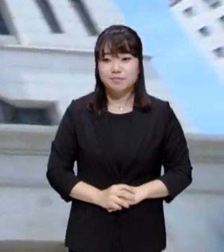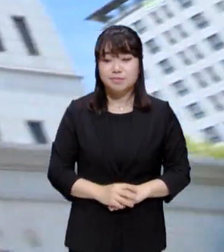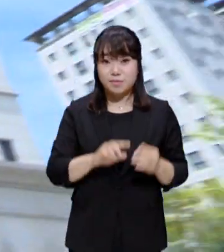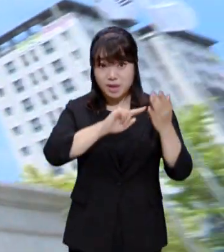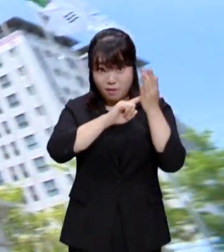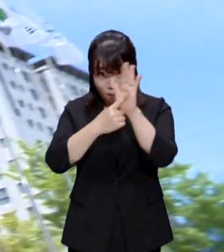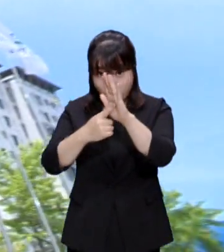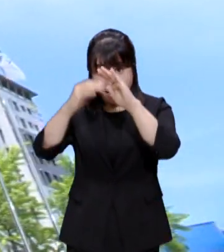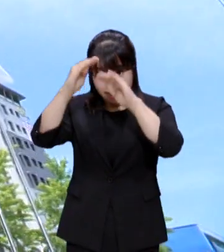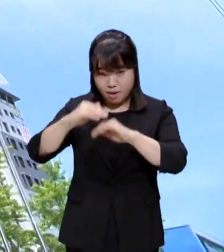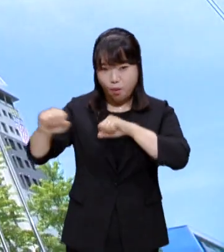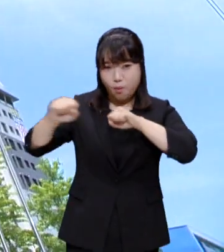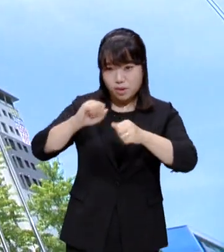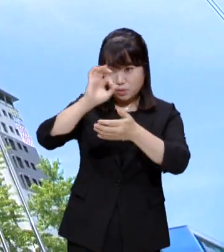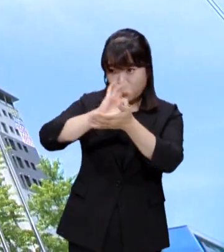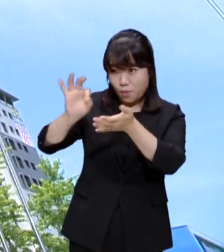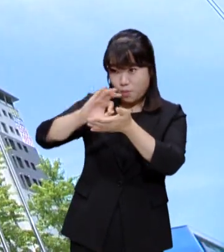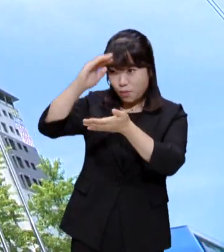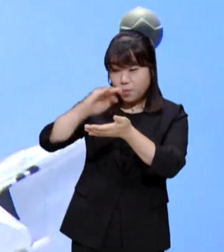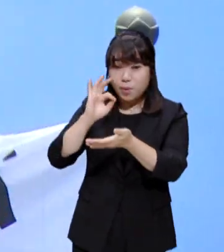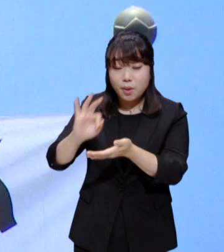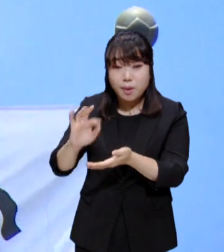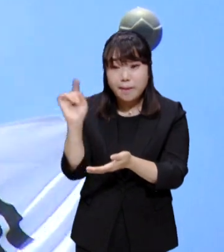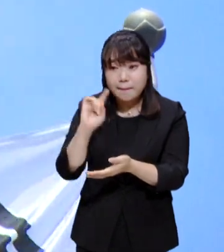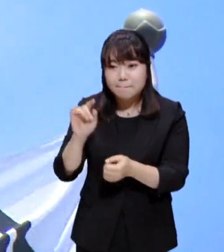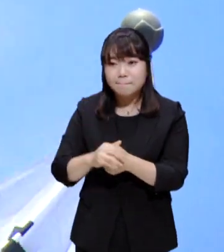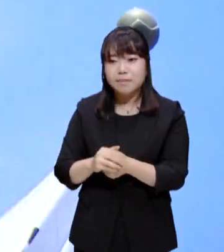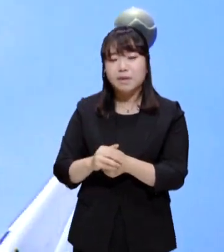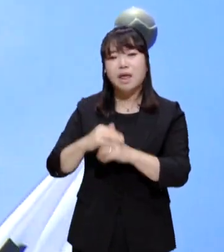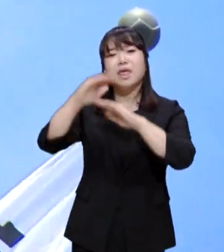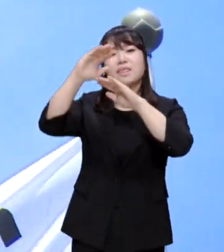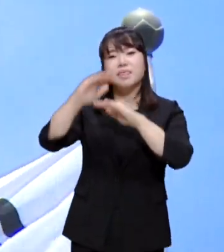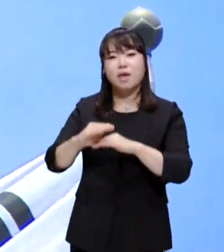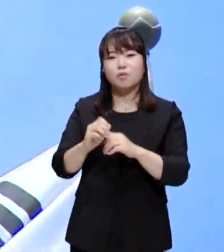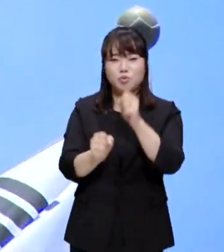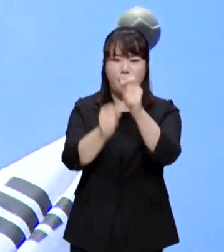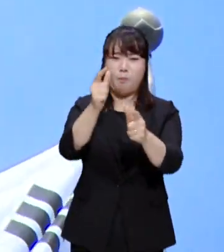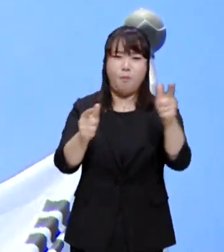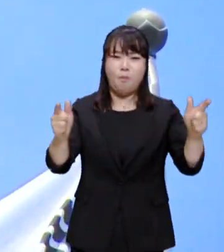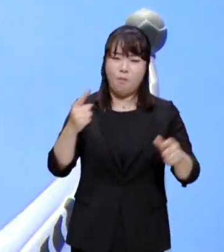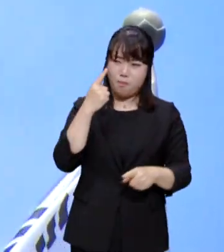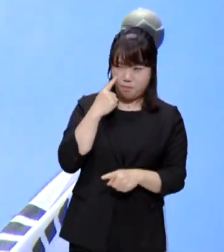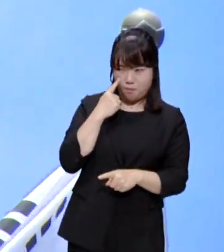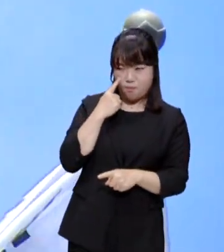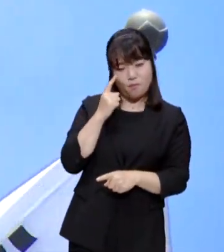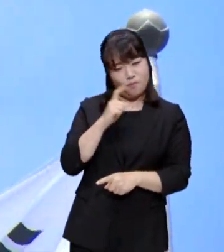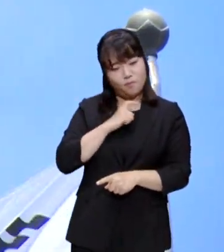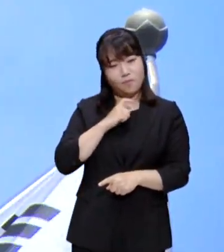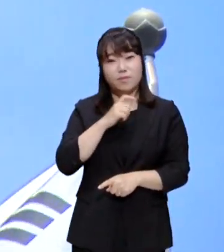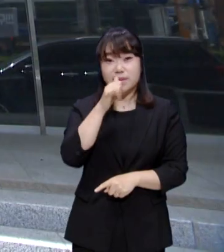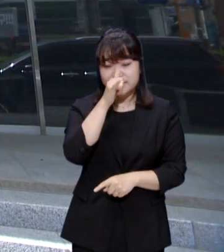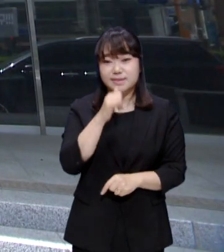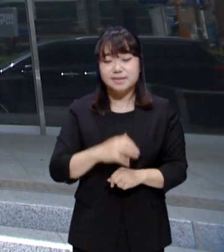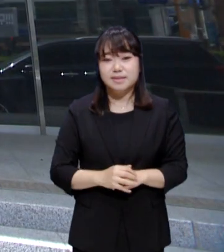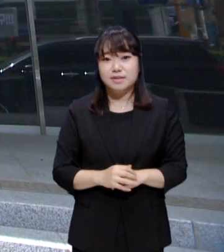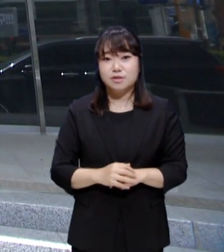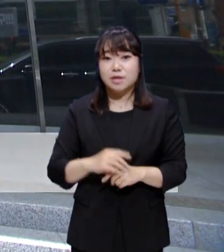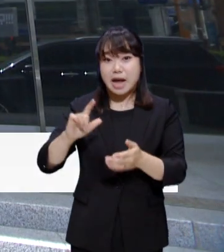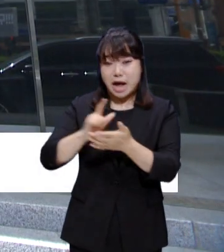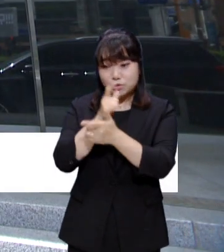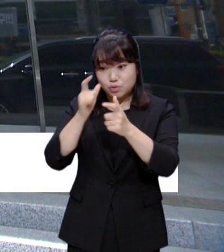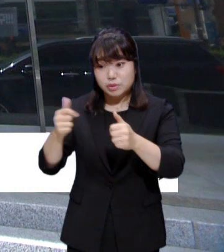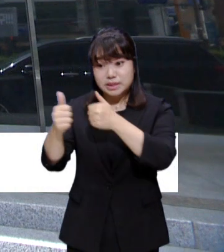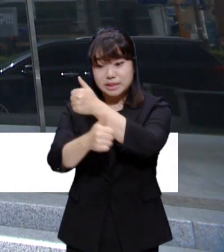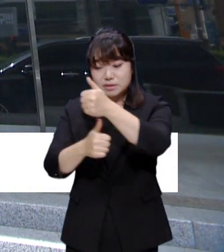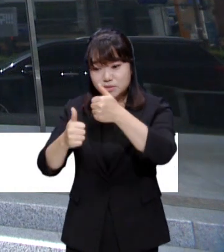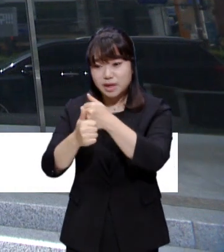공개된 의장단 업무 추진비 내역을 자세히 보면 내용 역시 제각각인 점도 풀어야 할 숙제입니다. 서울